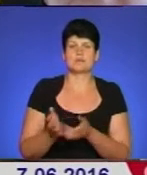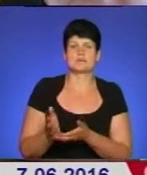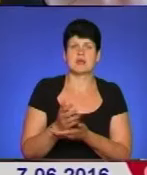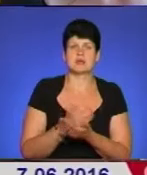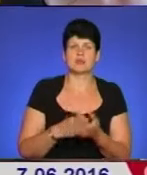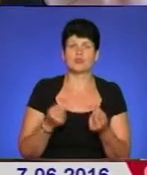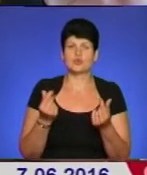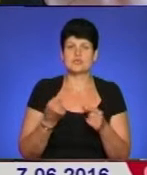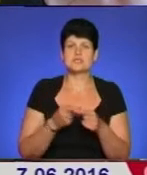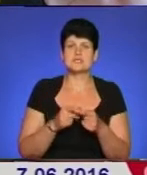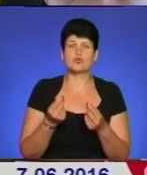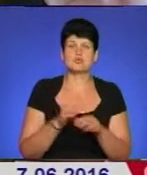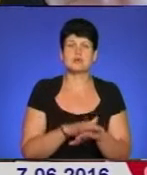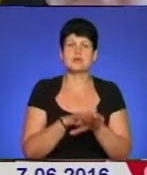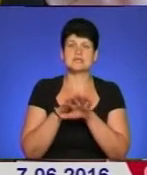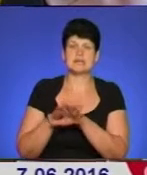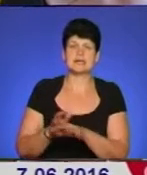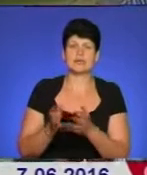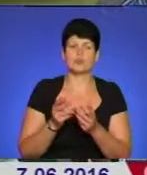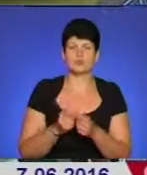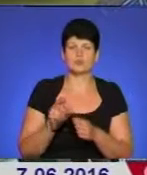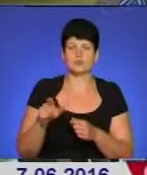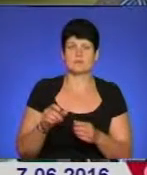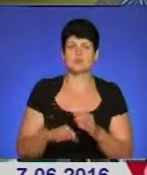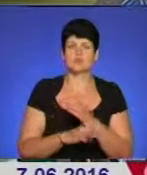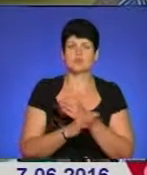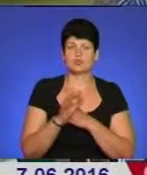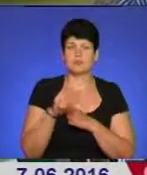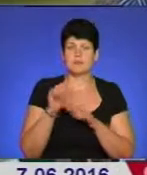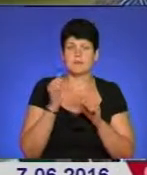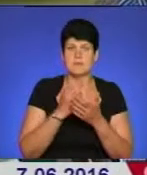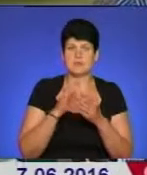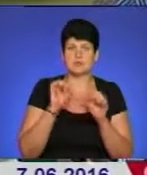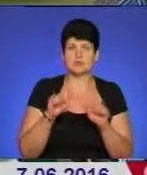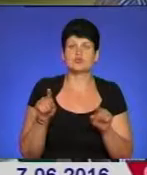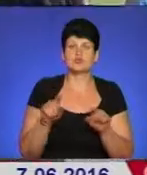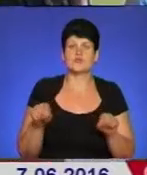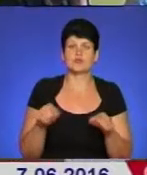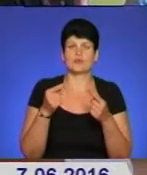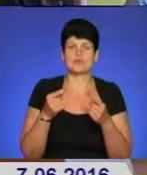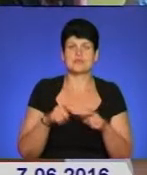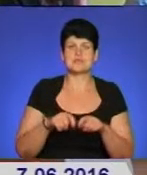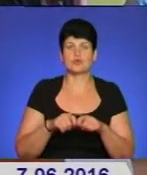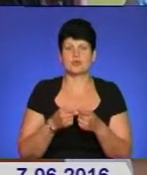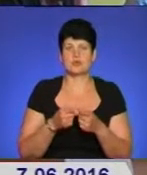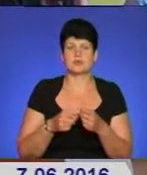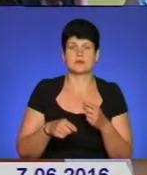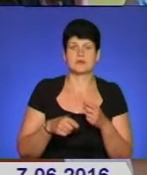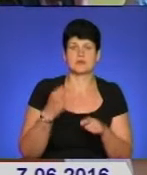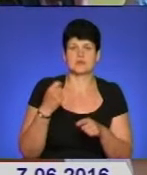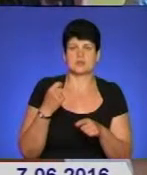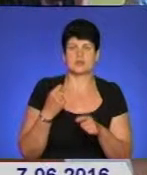гроші. Ці кошти пересилатимуть на рахунки жителям Сходу, щоб ті мали можливість за що відновлювати зруйновані чи пошкоджені господарства.